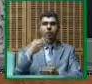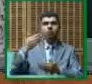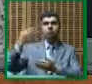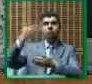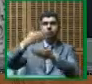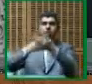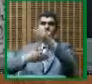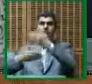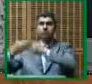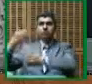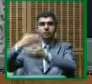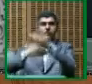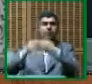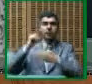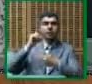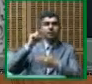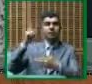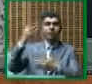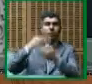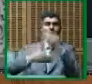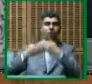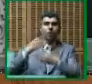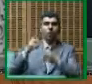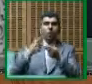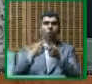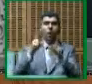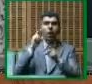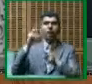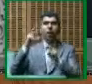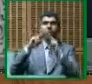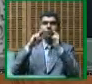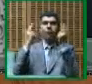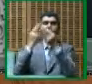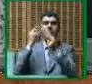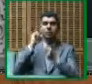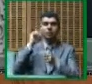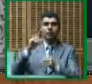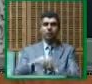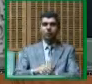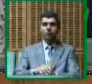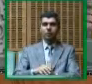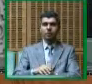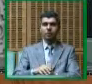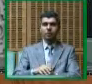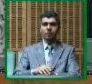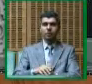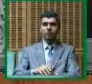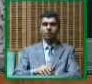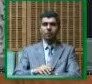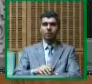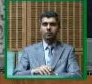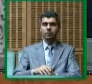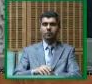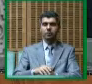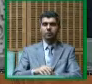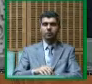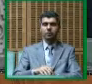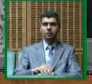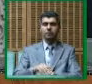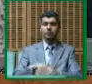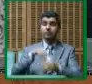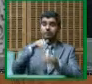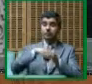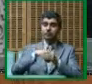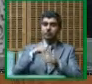الحر والكلمة للسيد أستاذ عداب الصغاري من التحالف الاشتراكي. شكرا